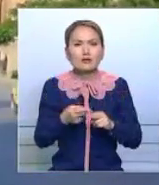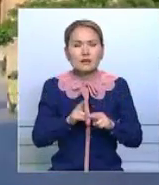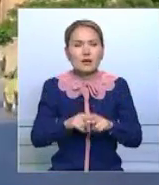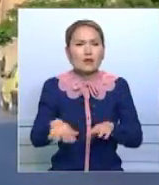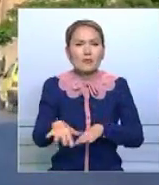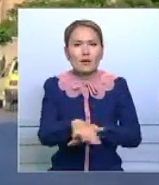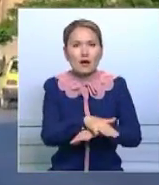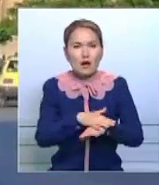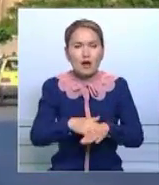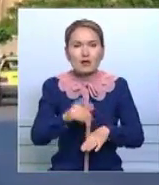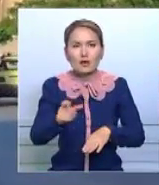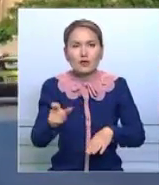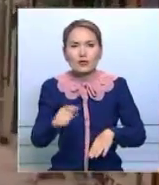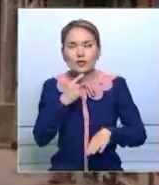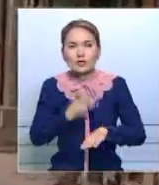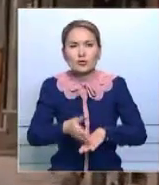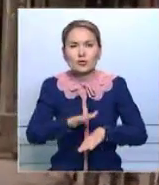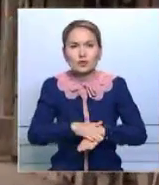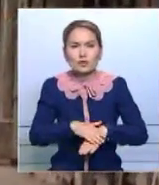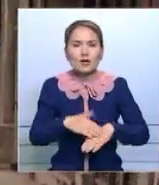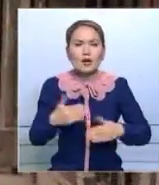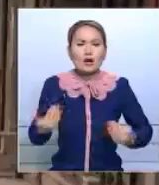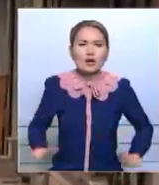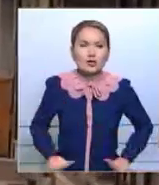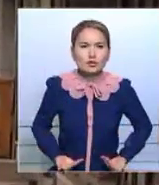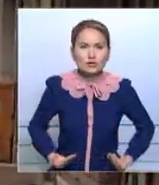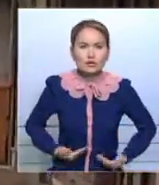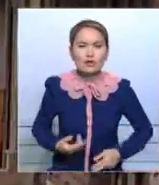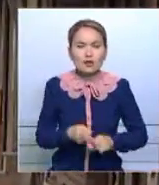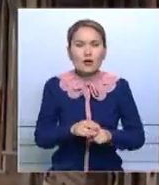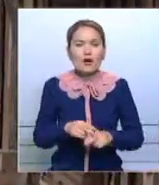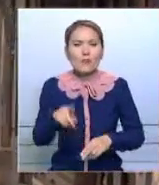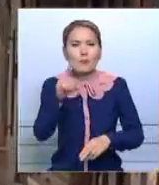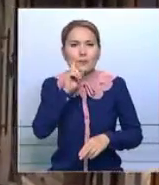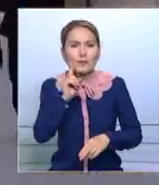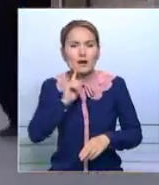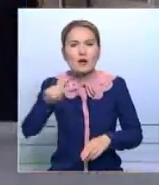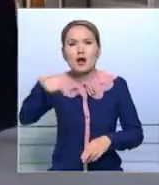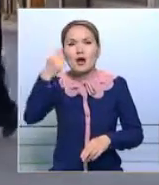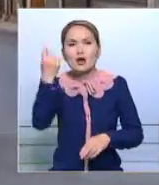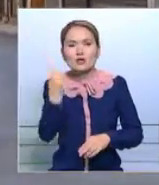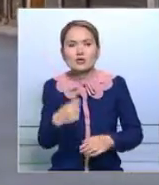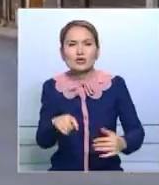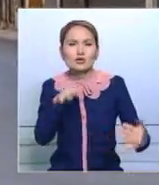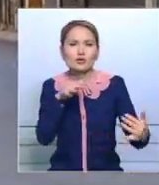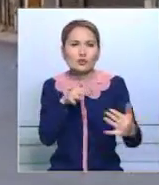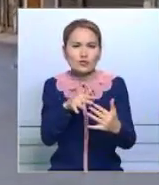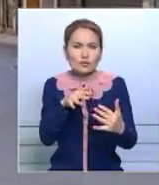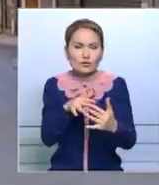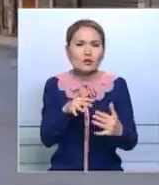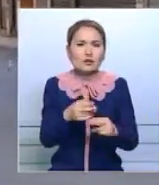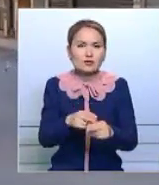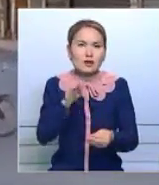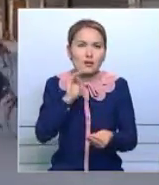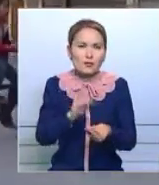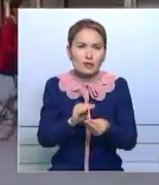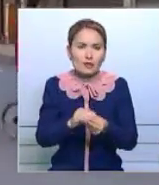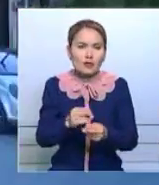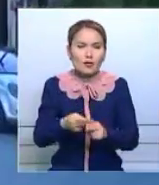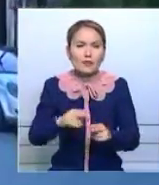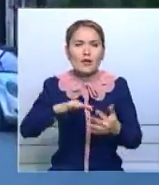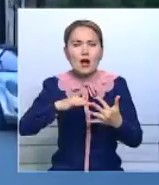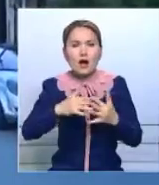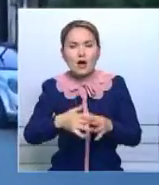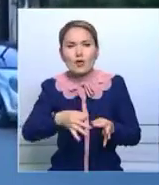жатқан тұрғындар жоқ. Олар атыс шабыстың толық тоқтатылатынына сенбейді. Өйткені тыныштық тәртібіне қарамастан шаһардың Азагра